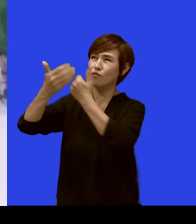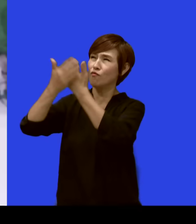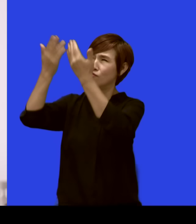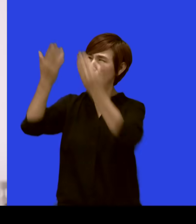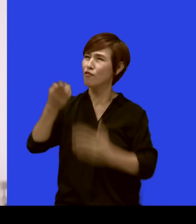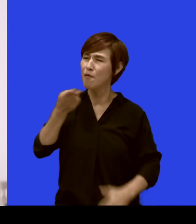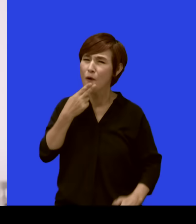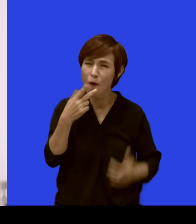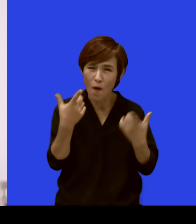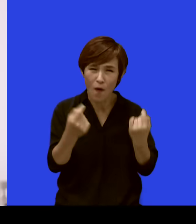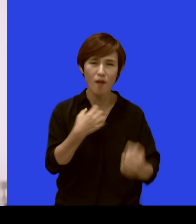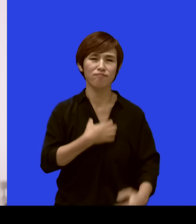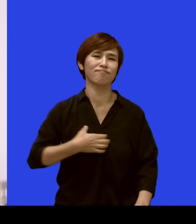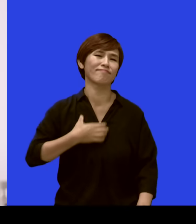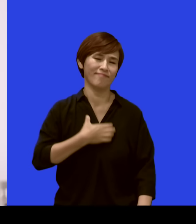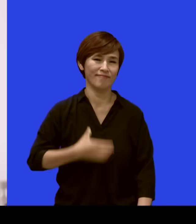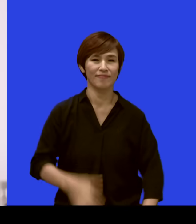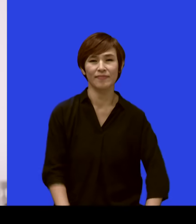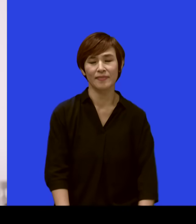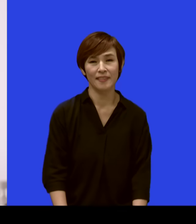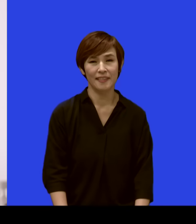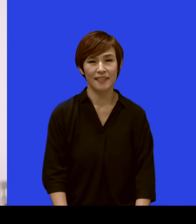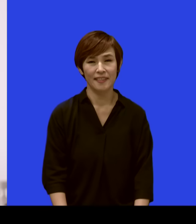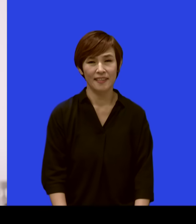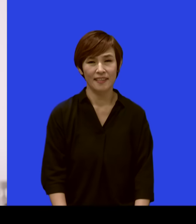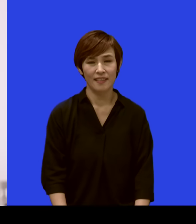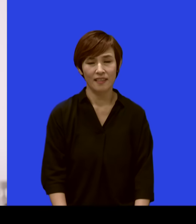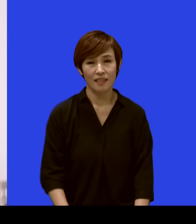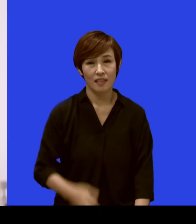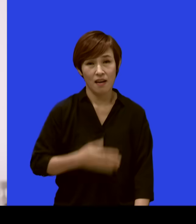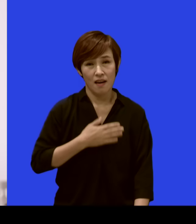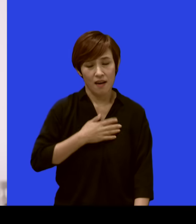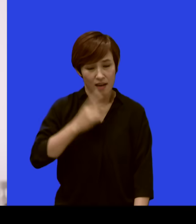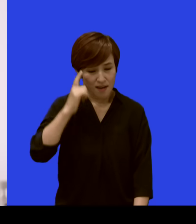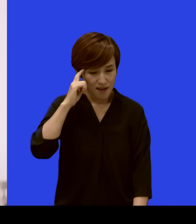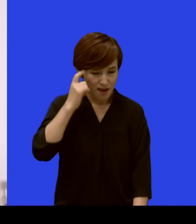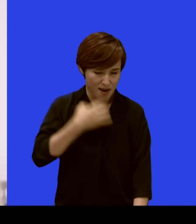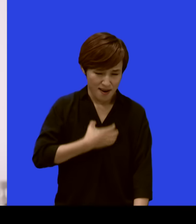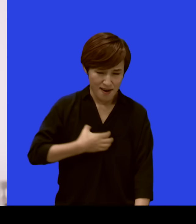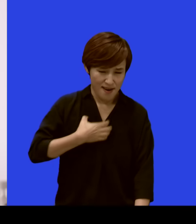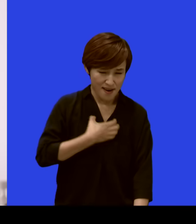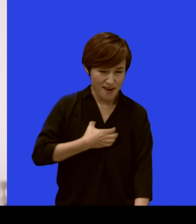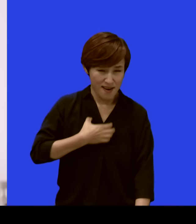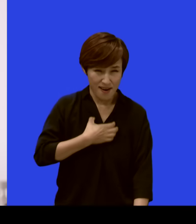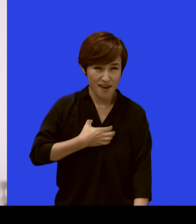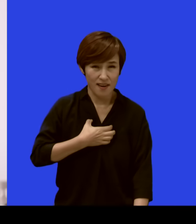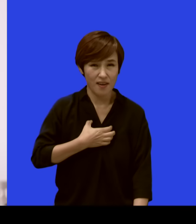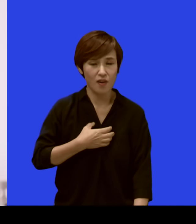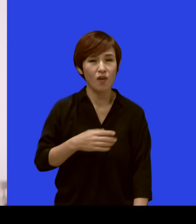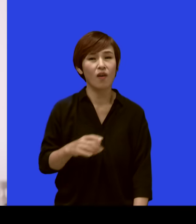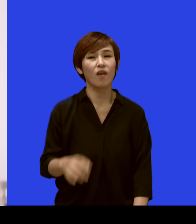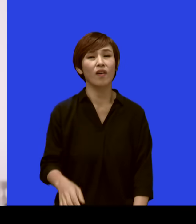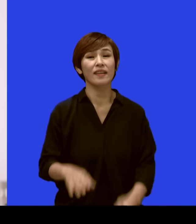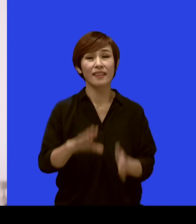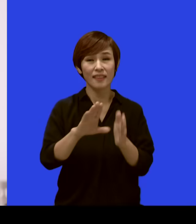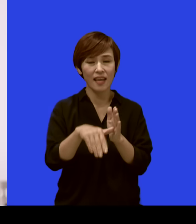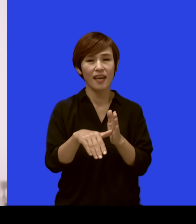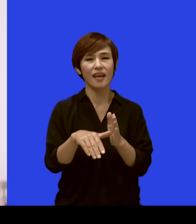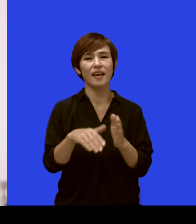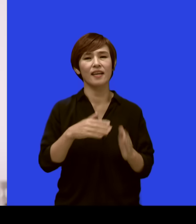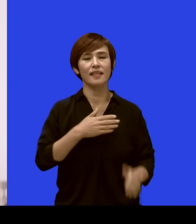되고 그래서 제가 이제 한번 너무 사실 두려워가지고 걱정을 했더니 저희 교회에 나오셨던